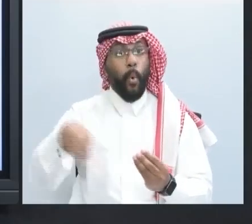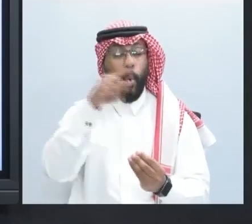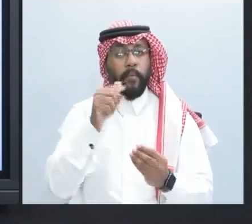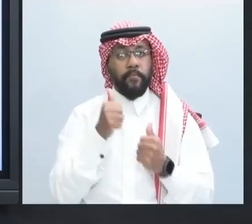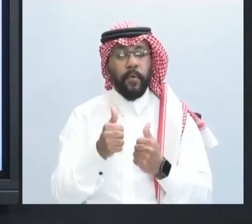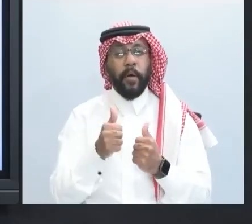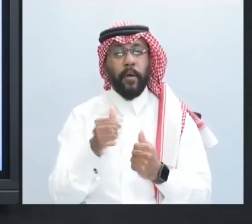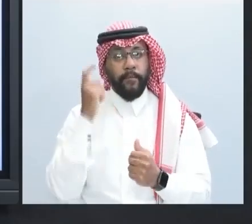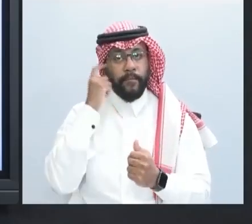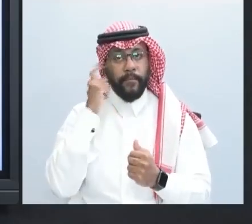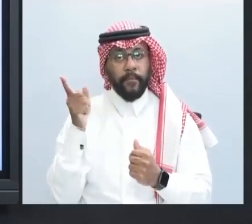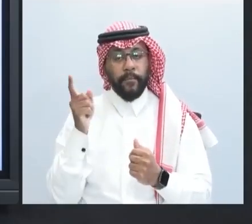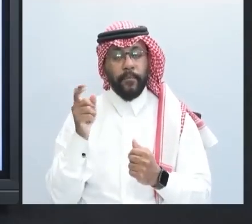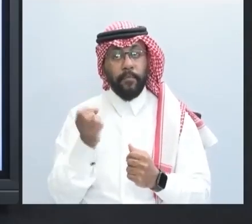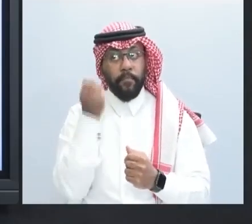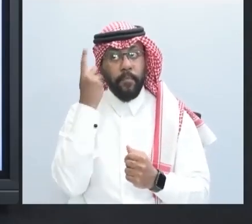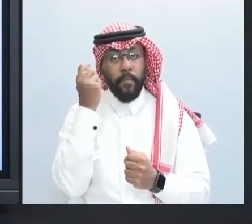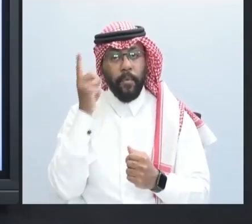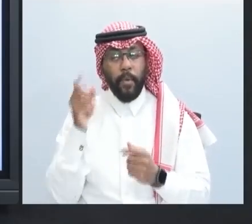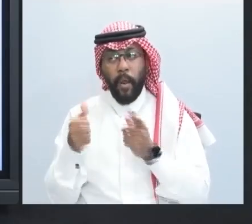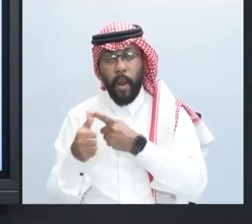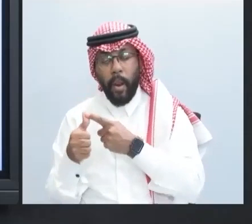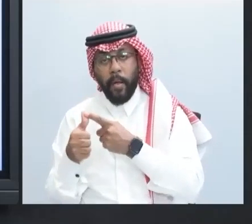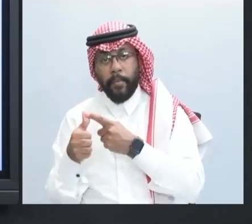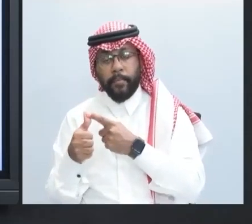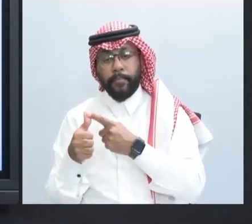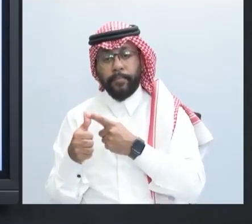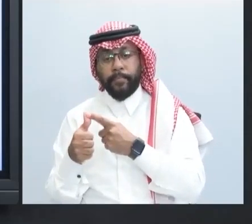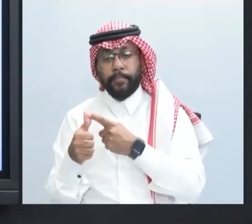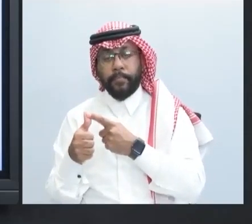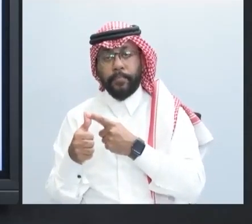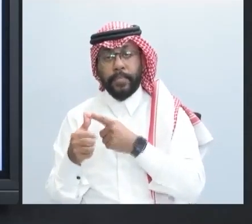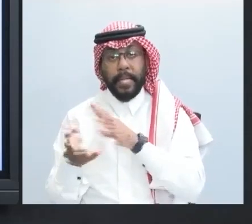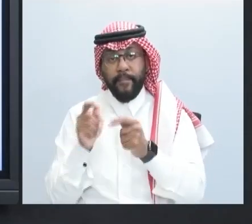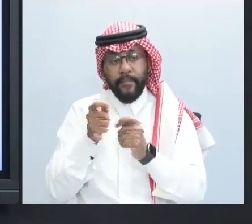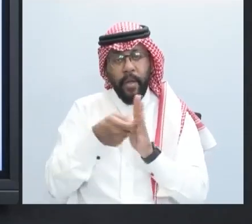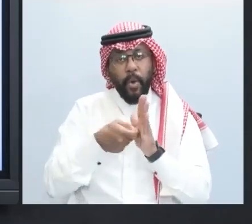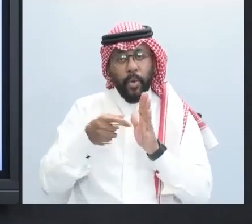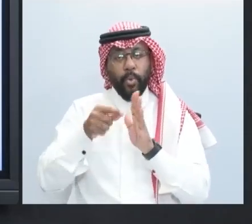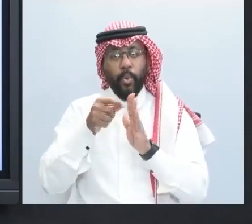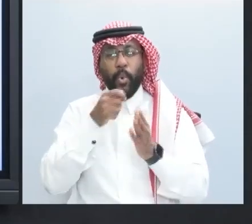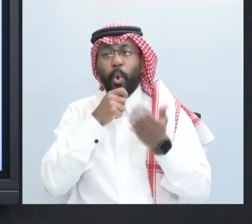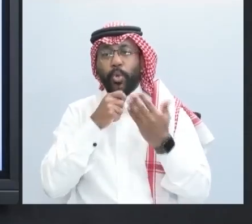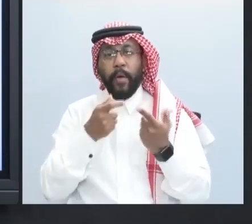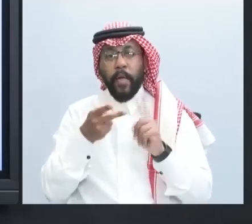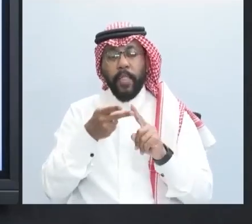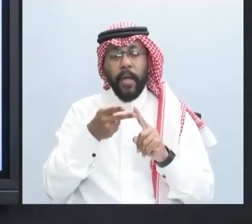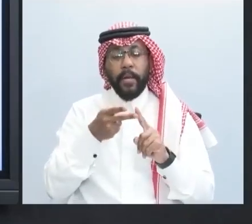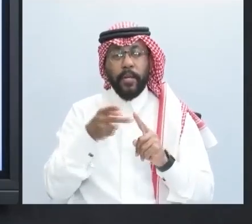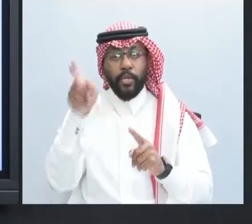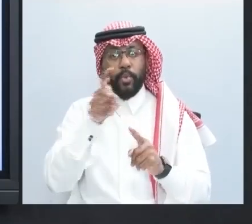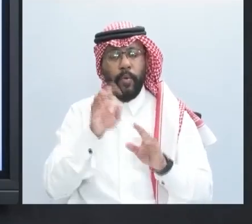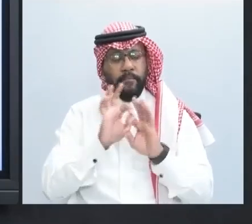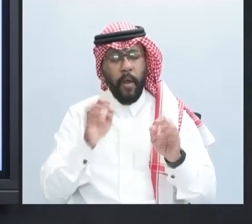فيه اذا هنا استذكر ما اعرفه نحن ذكرنا هنا صياغه وايضا ما اريد معرفته هي الاسئله هنا حسن